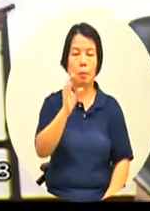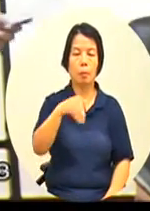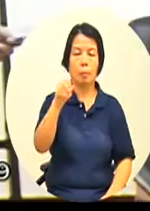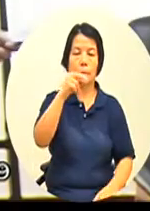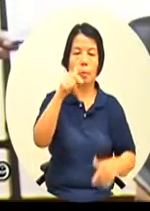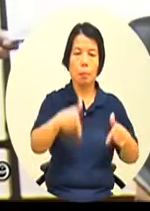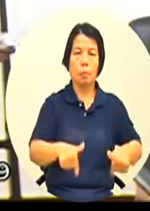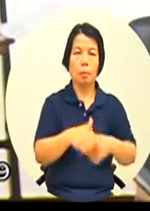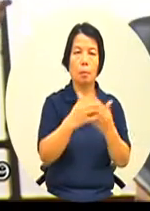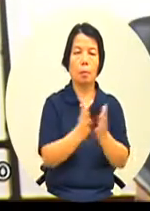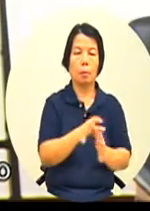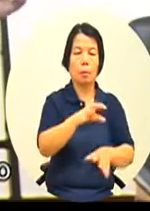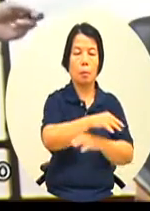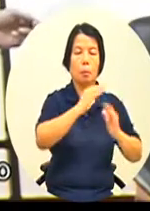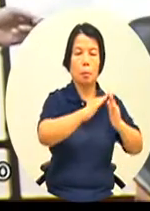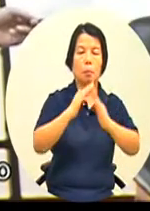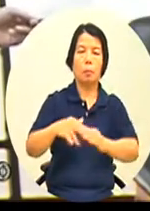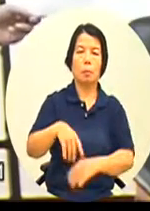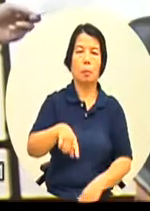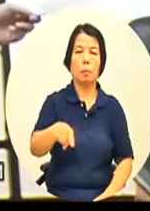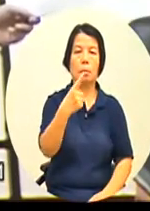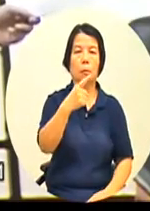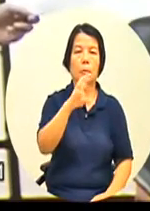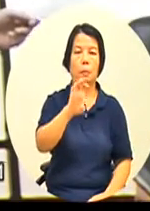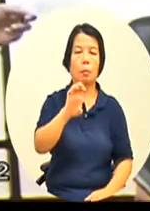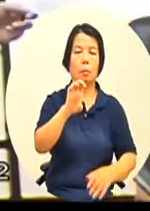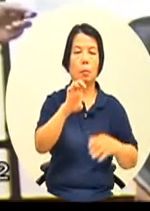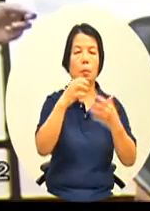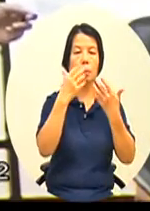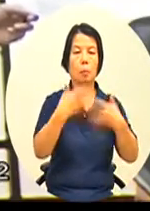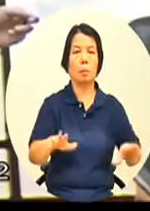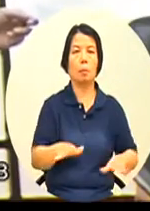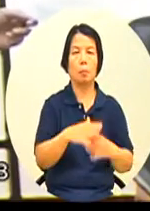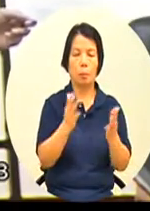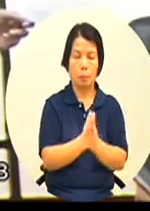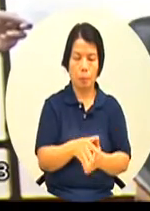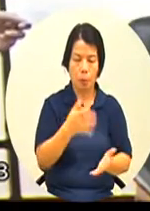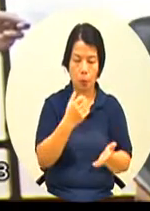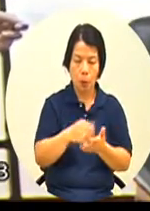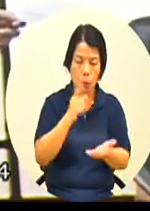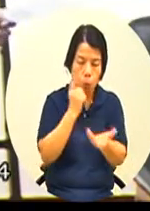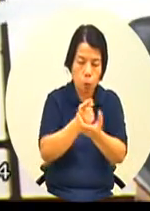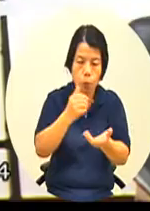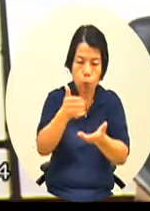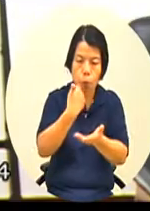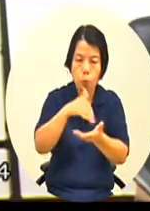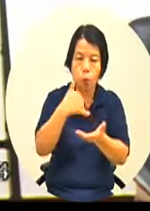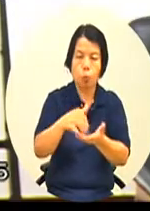共有140个城市是采用这种参与式预算的这种编列方式。那